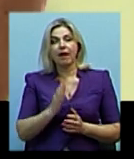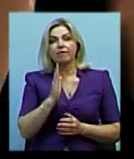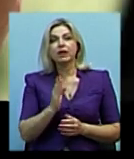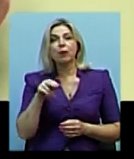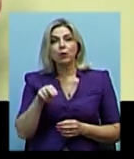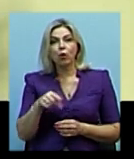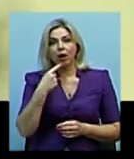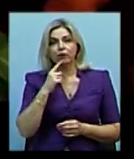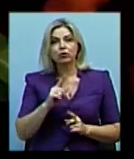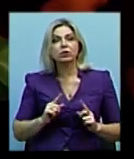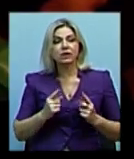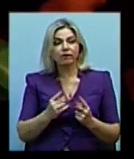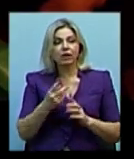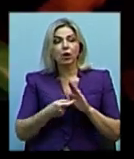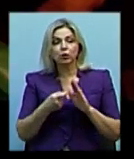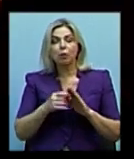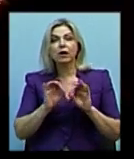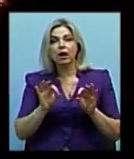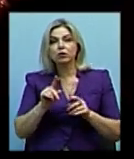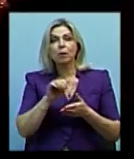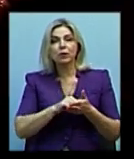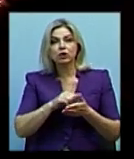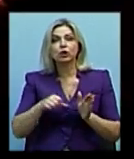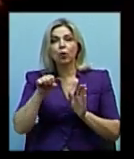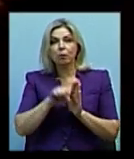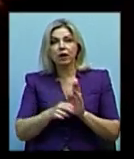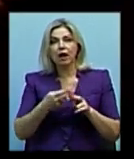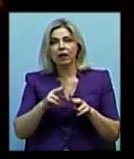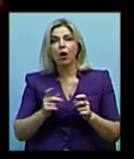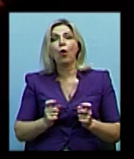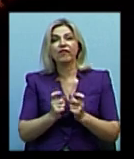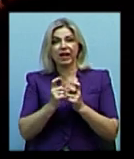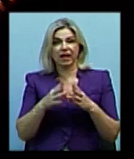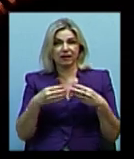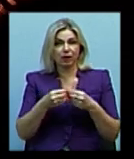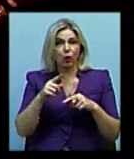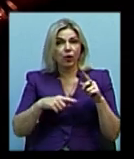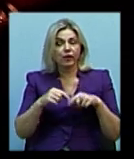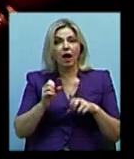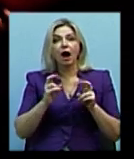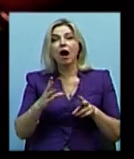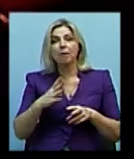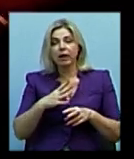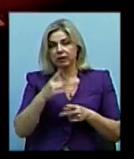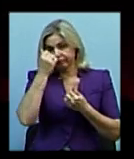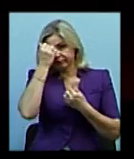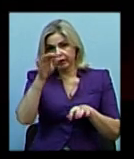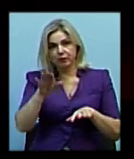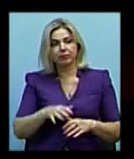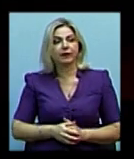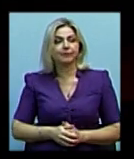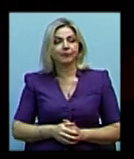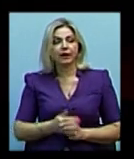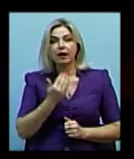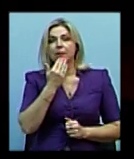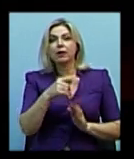каже, затриманий на доповіді розповів, що причиною вбивства став родинний конфлікт. Як все сталося, не пам'ятає. Скажіть, будь ласка,